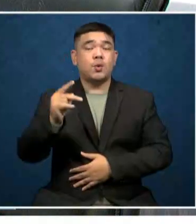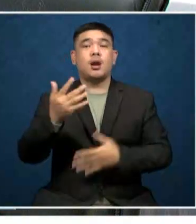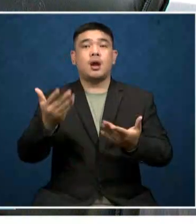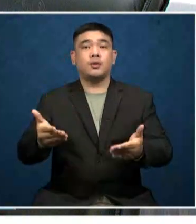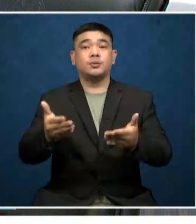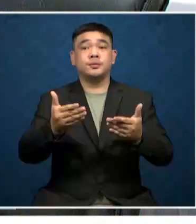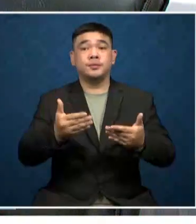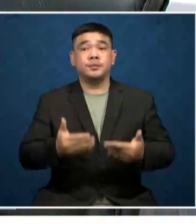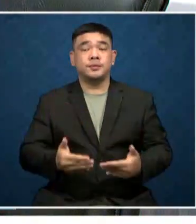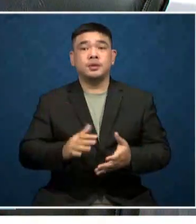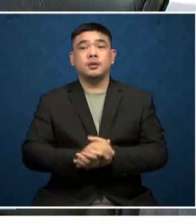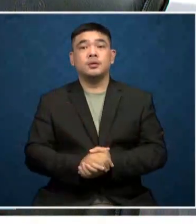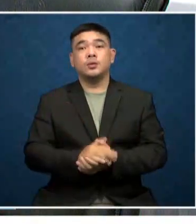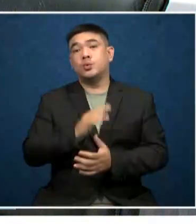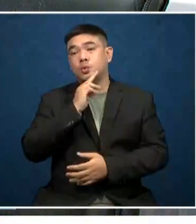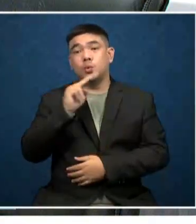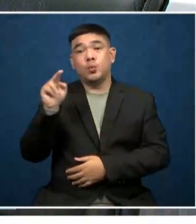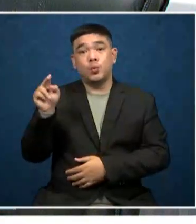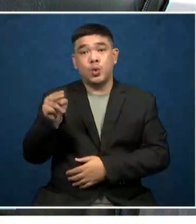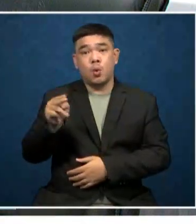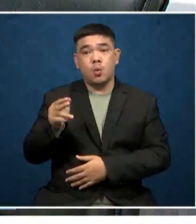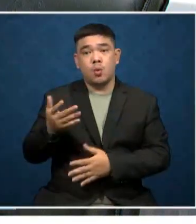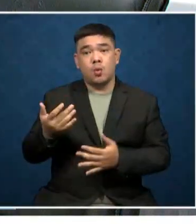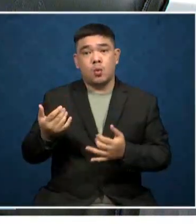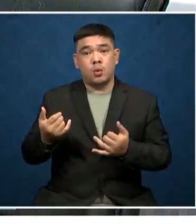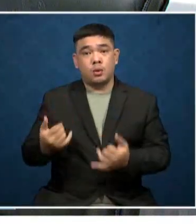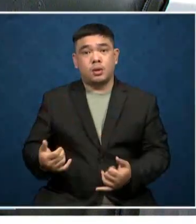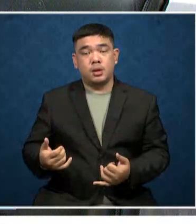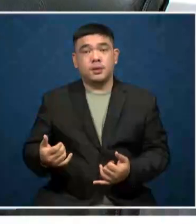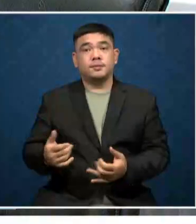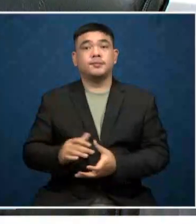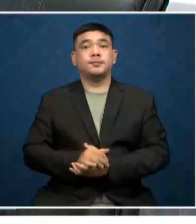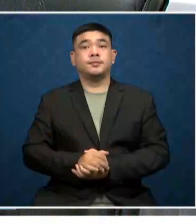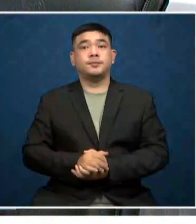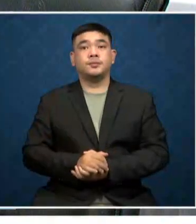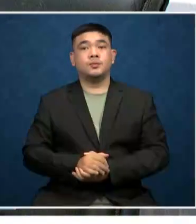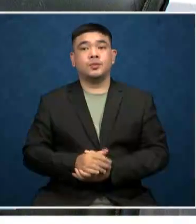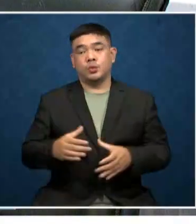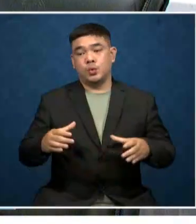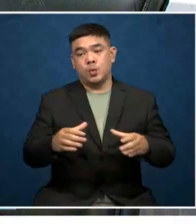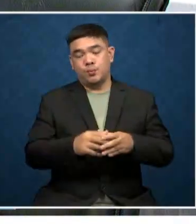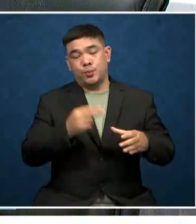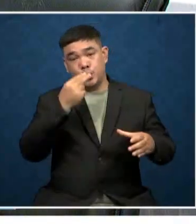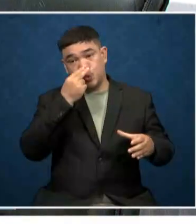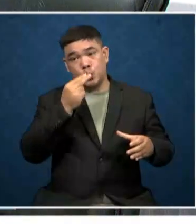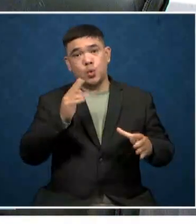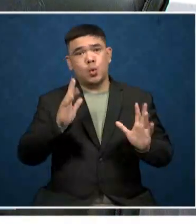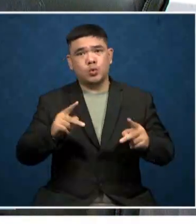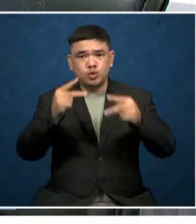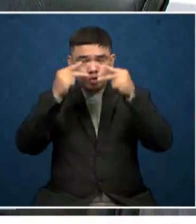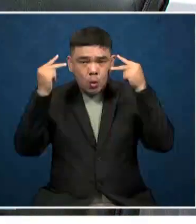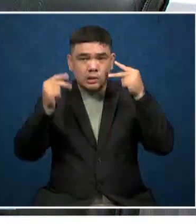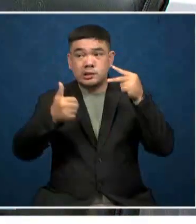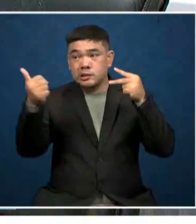ก็ในในการวีีดีโอของท่านคราวเนี้ยนอกจากเ่อคณะเราดูแล้วก็ยังมีคนร้ายอีกหลาย